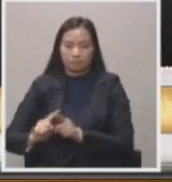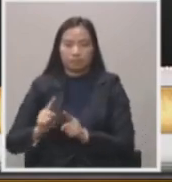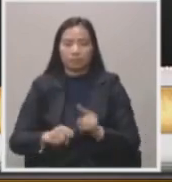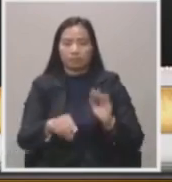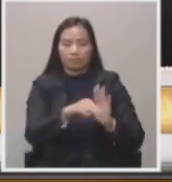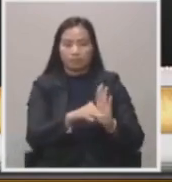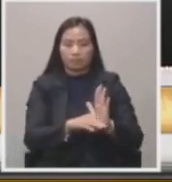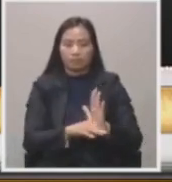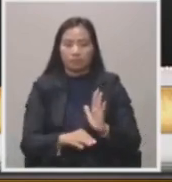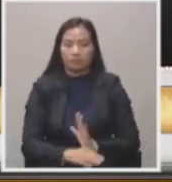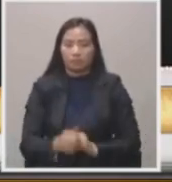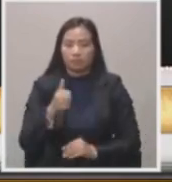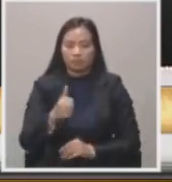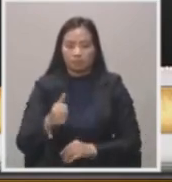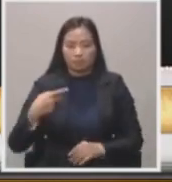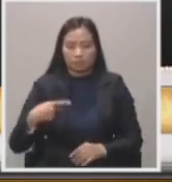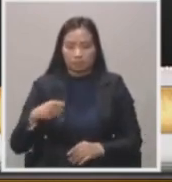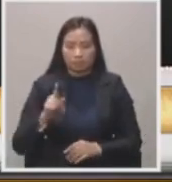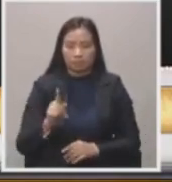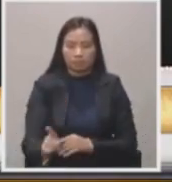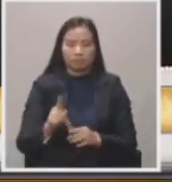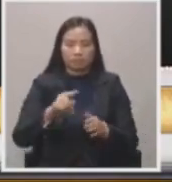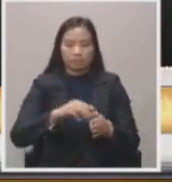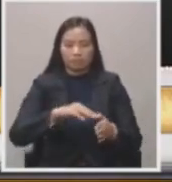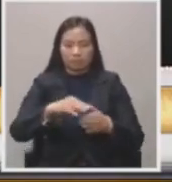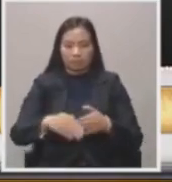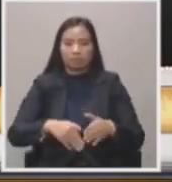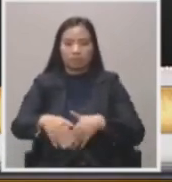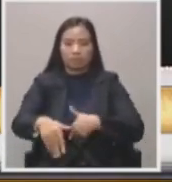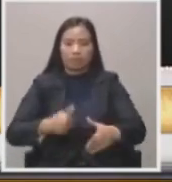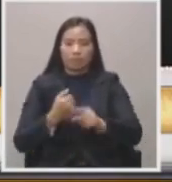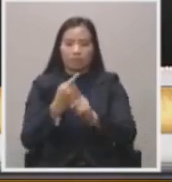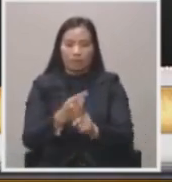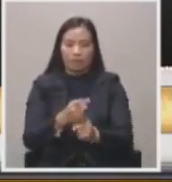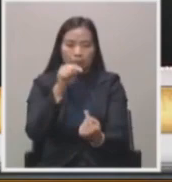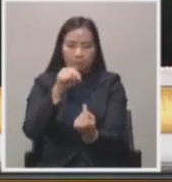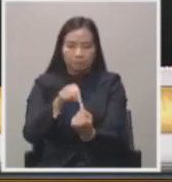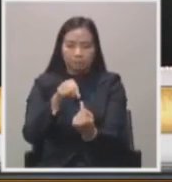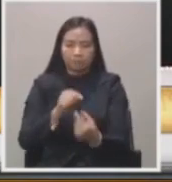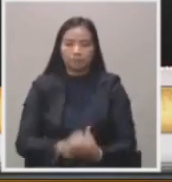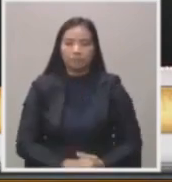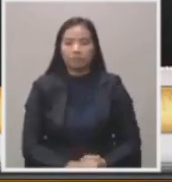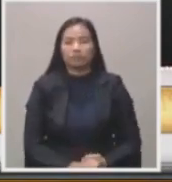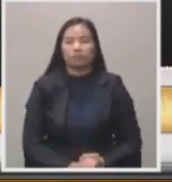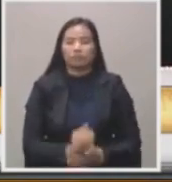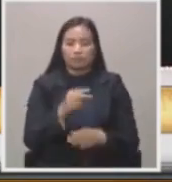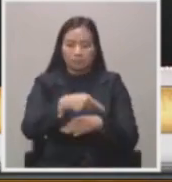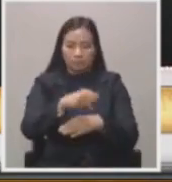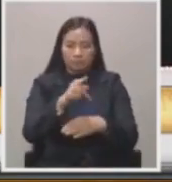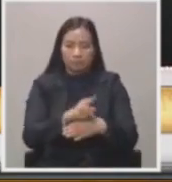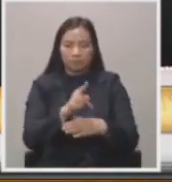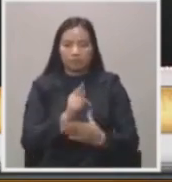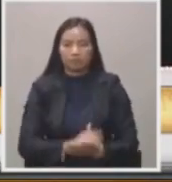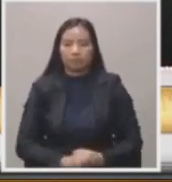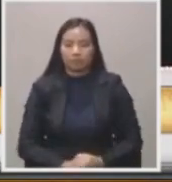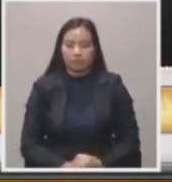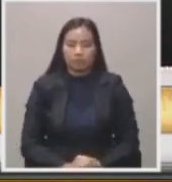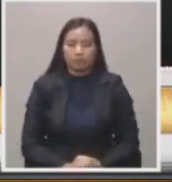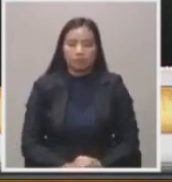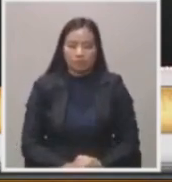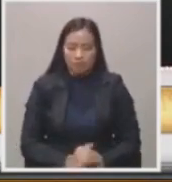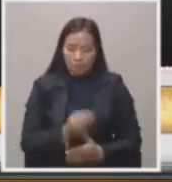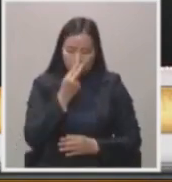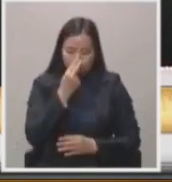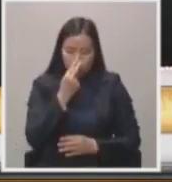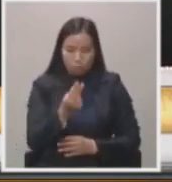ำเนินการใดๆก็ตามให้เกิดประโยชน์กับพี่น้องประชาชนตามสมควรท่านประธานครับเมื่อเ